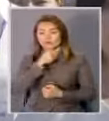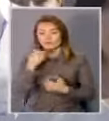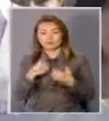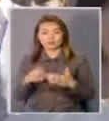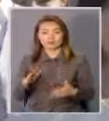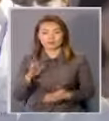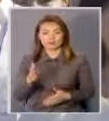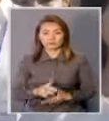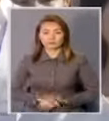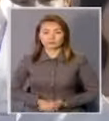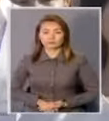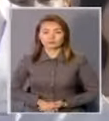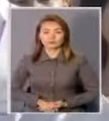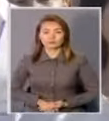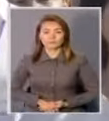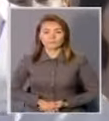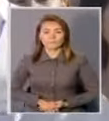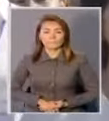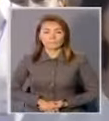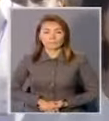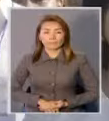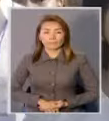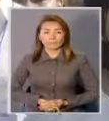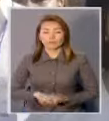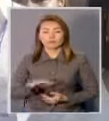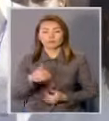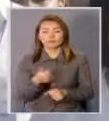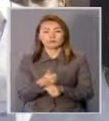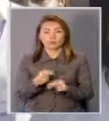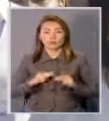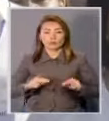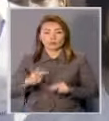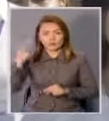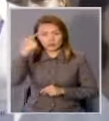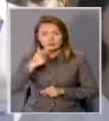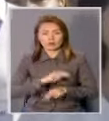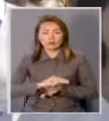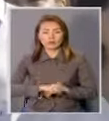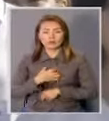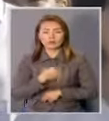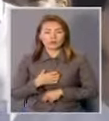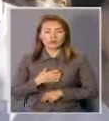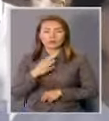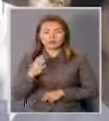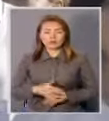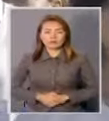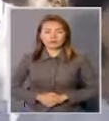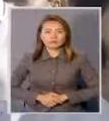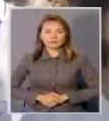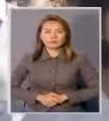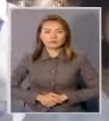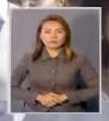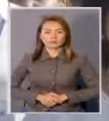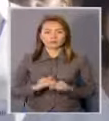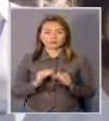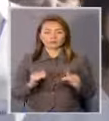шығады. Бұл жолда әрине ең алдымен ұстаздардың ролі өте ерекше. Осы